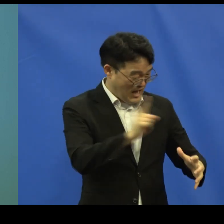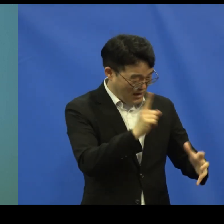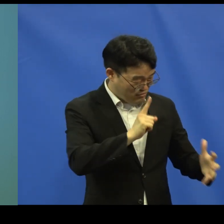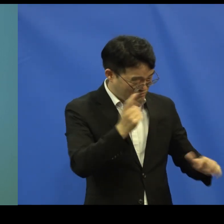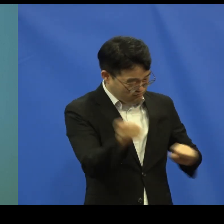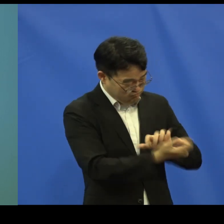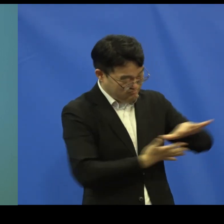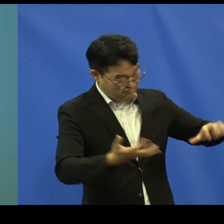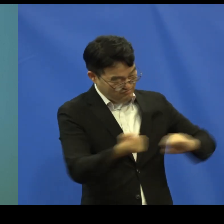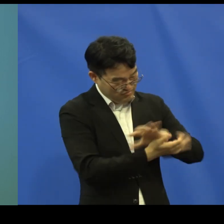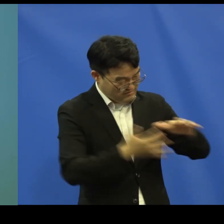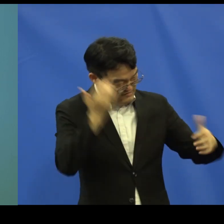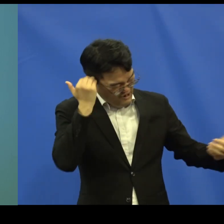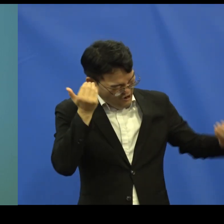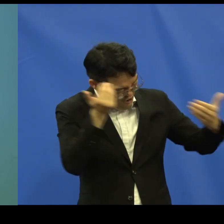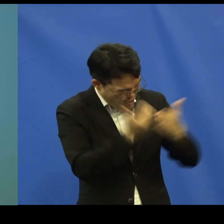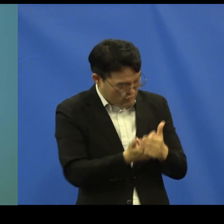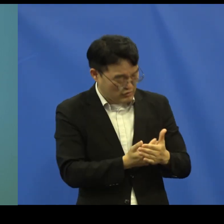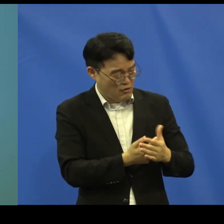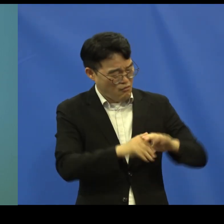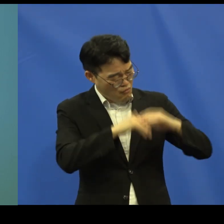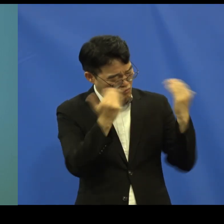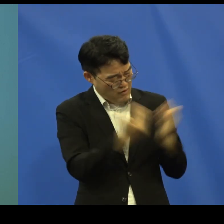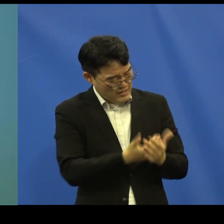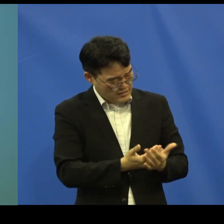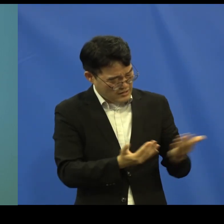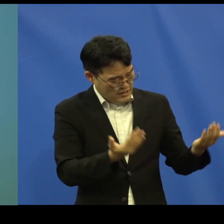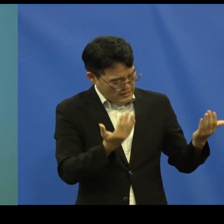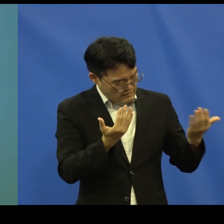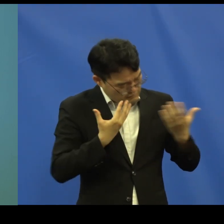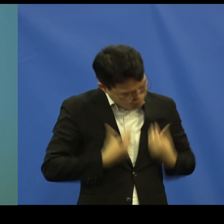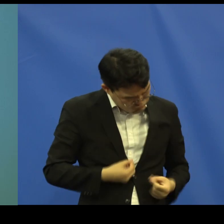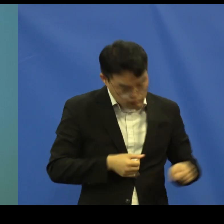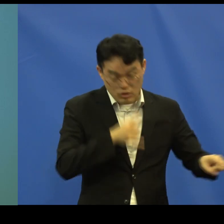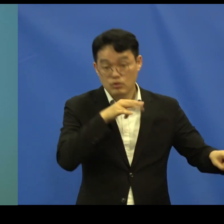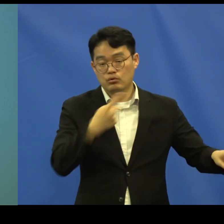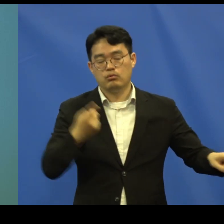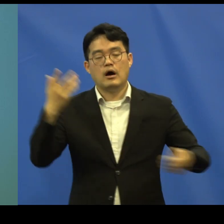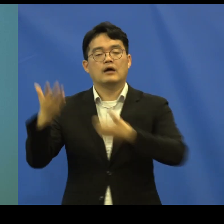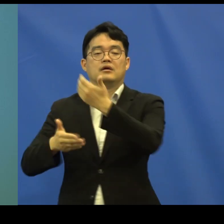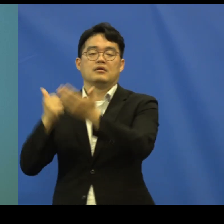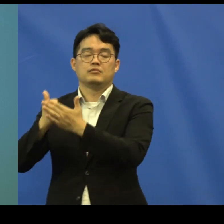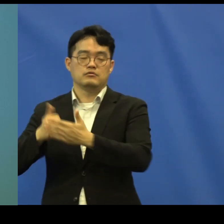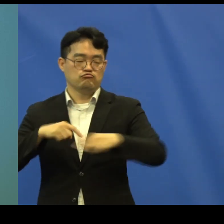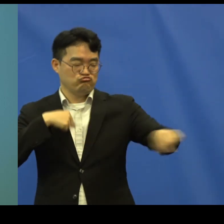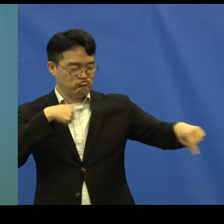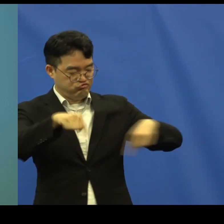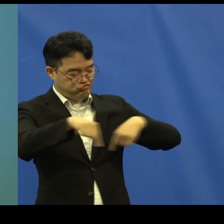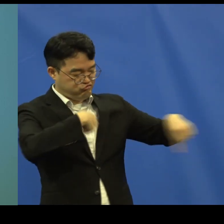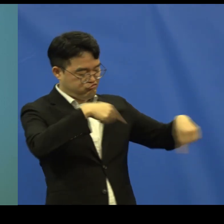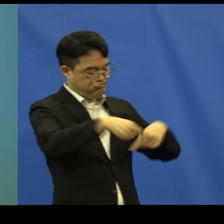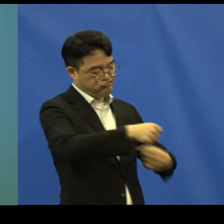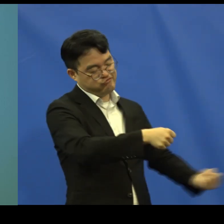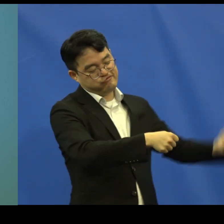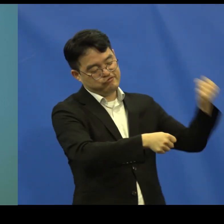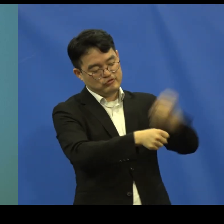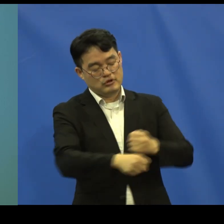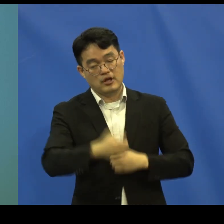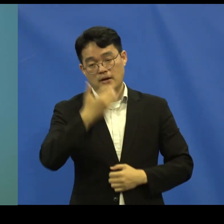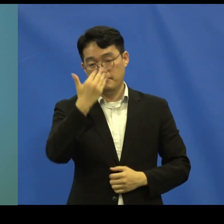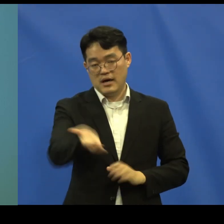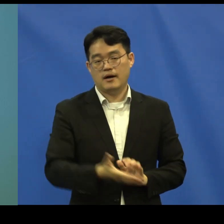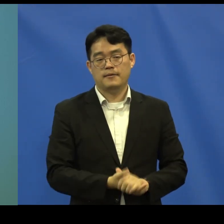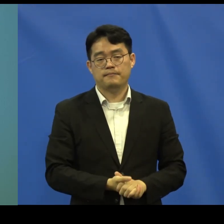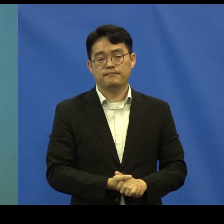하나님이 여전하시다면 우리는 그분을 신뢰해야 되는 것입니다. 여러분, 요한계시록의 이 주제 중에 하나가 누가